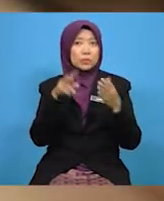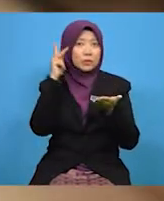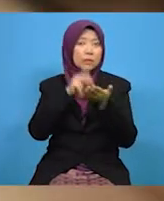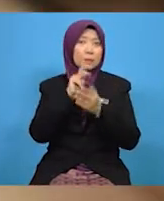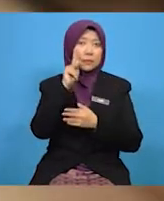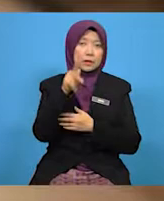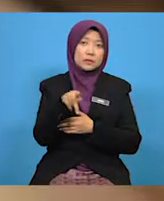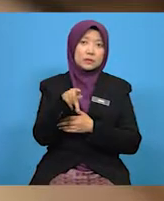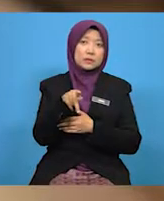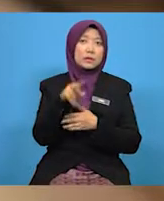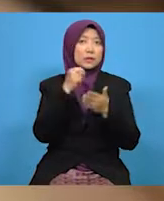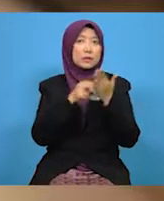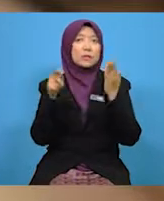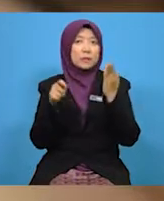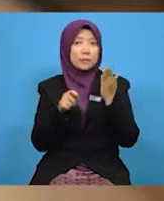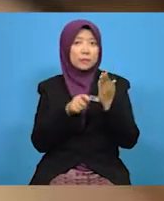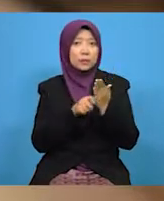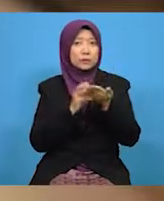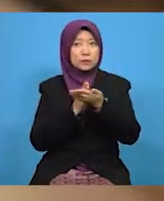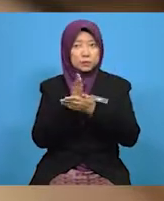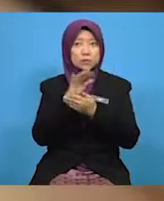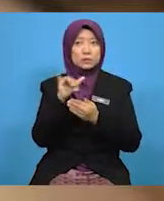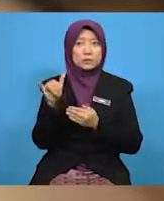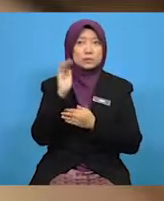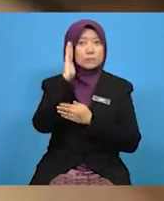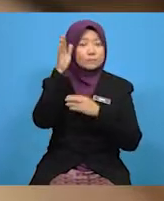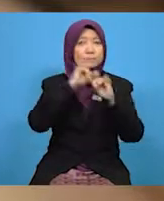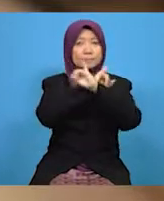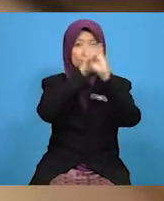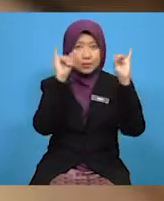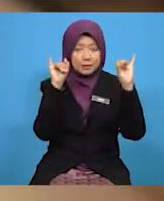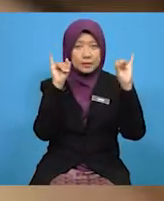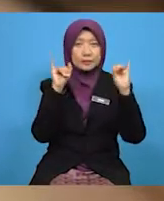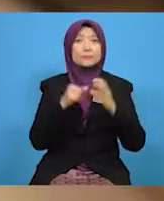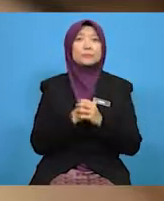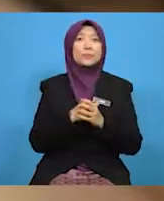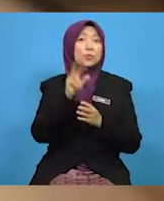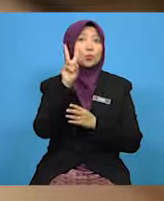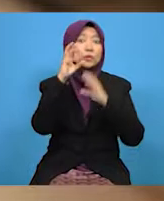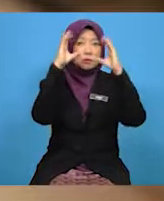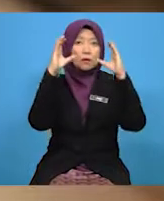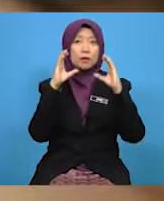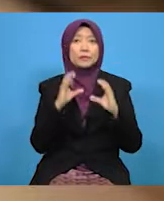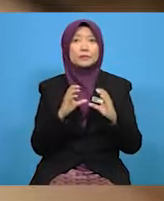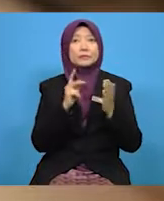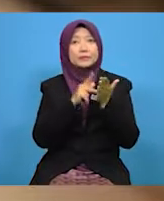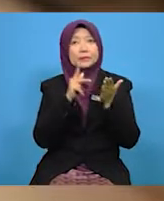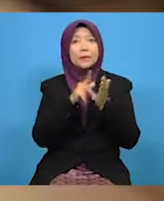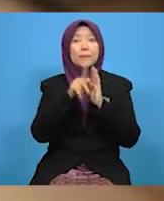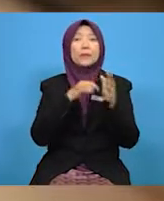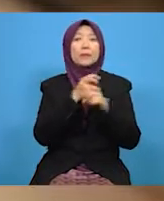konsep nilai ditambah, seterusnya saya akan menerangkan dua kaedah menghitung pendapatan